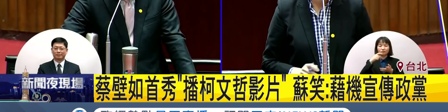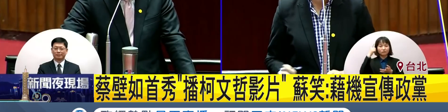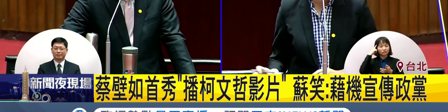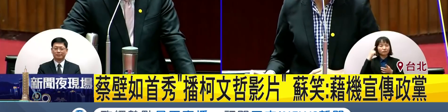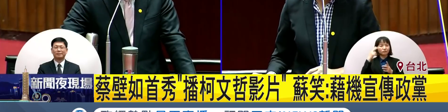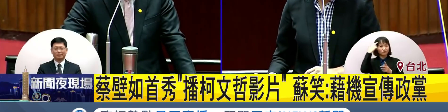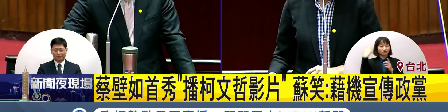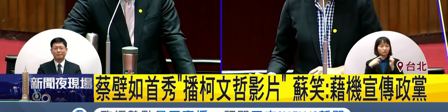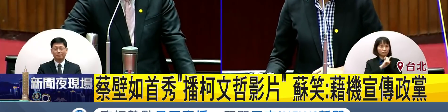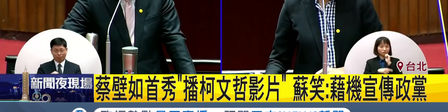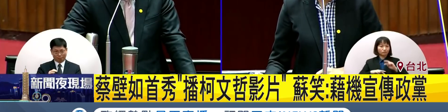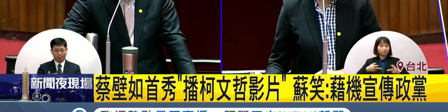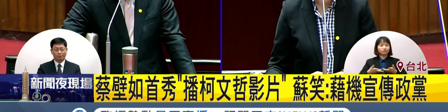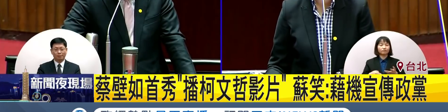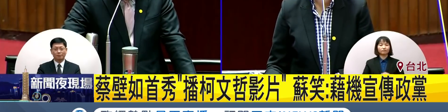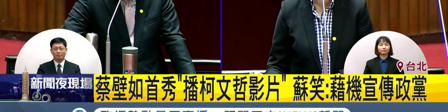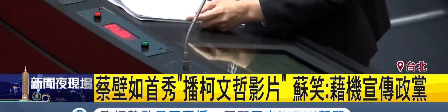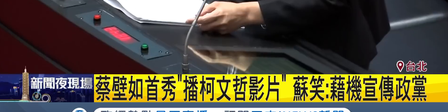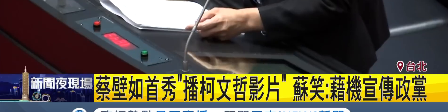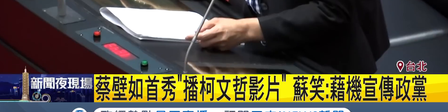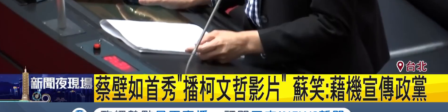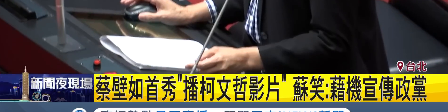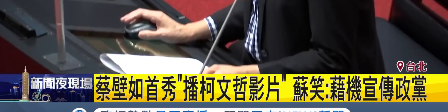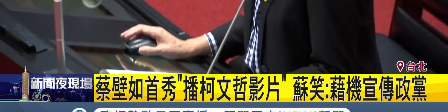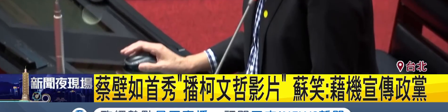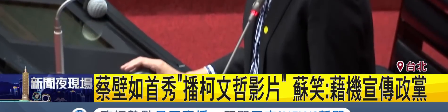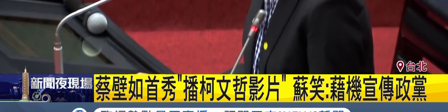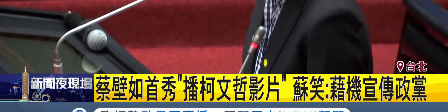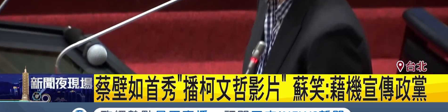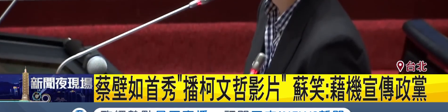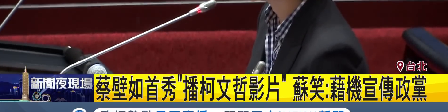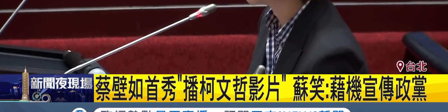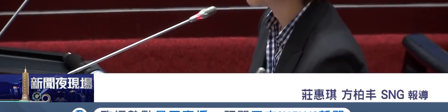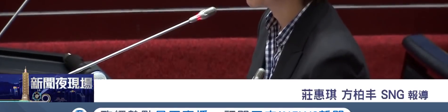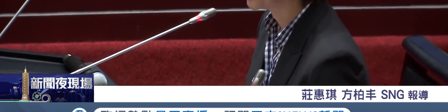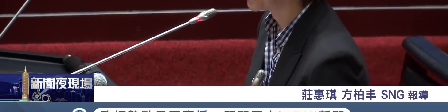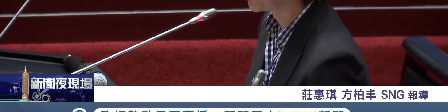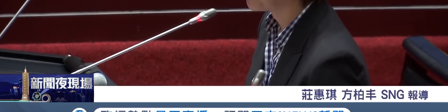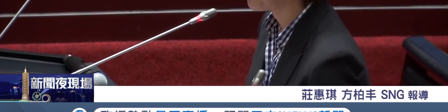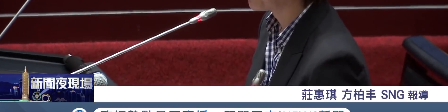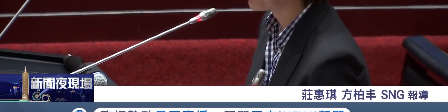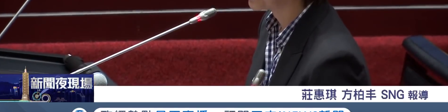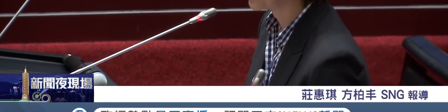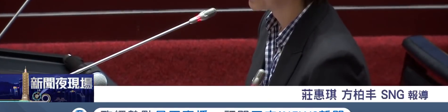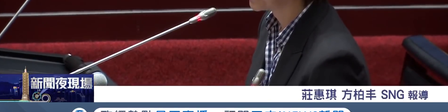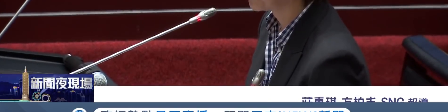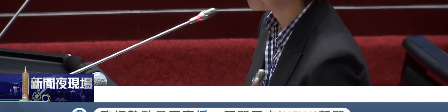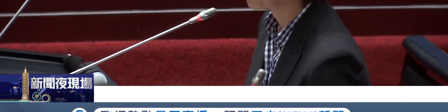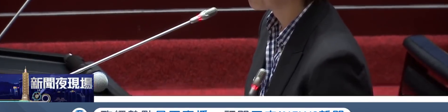会质询，老将新秀抢出头，就算没变赢也成功博得版面。三立新闻报道，张鹤启报道。